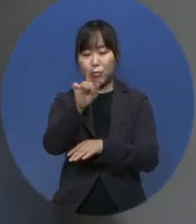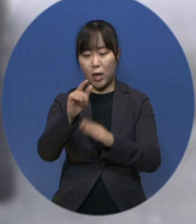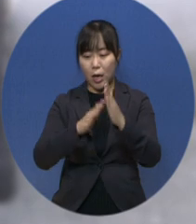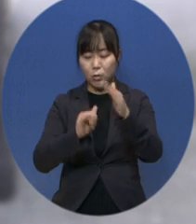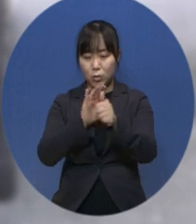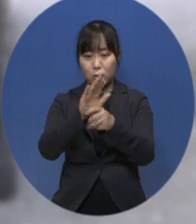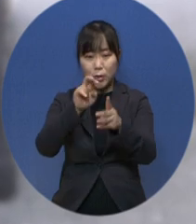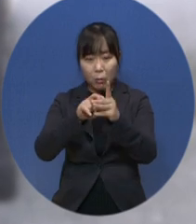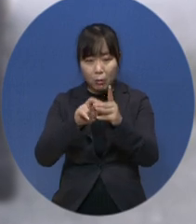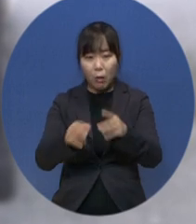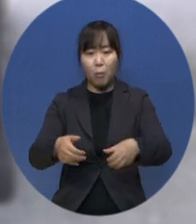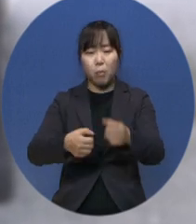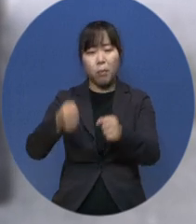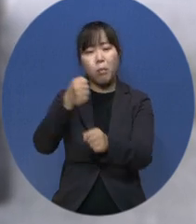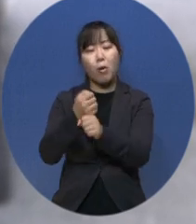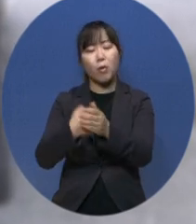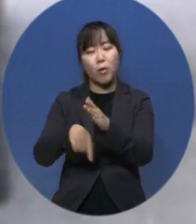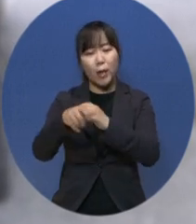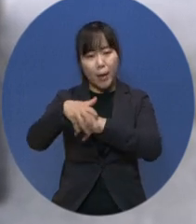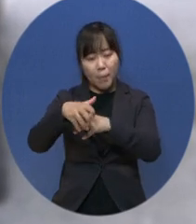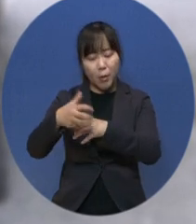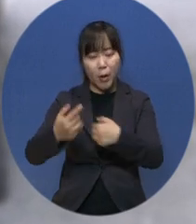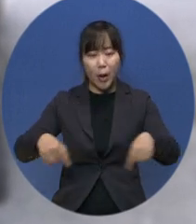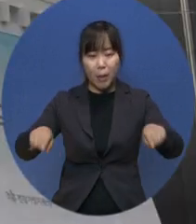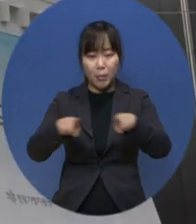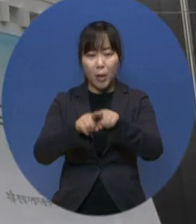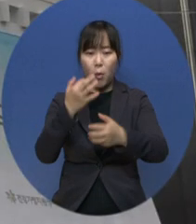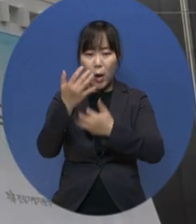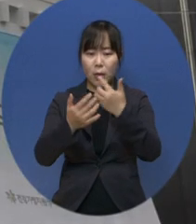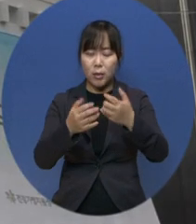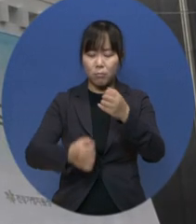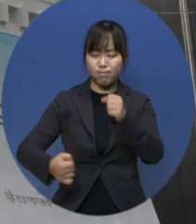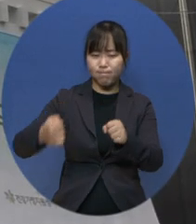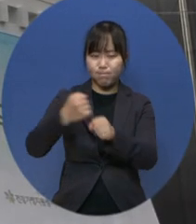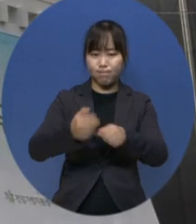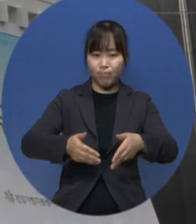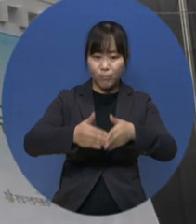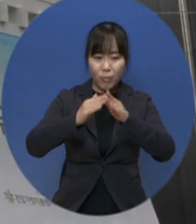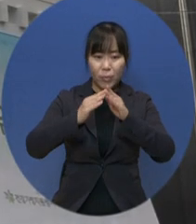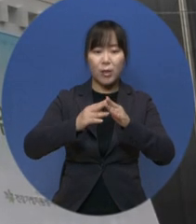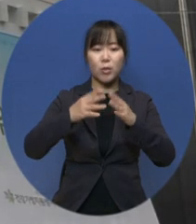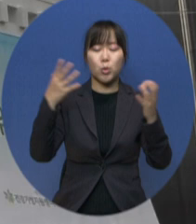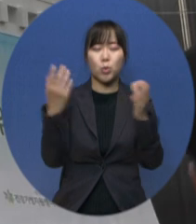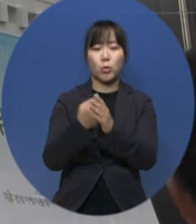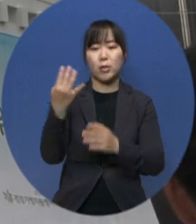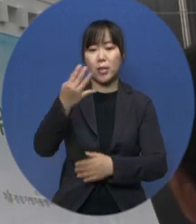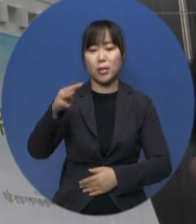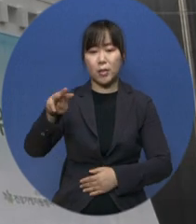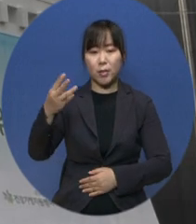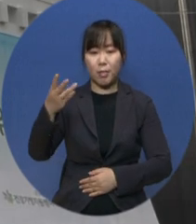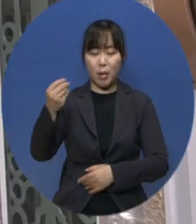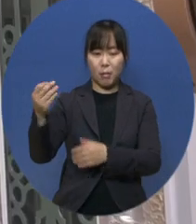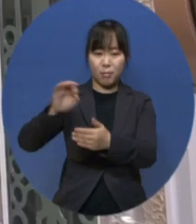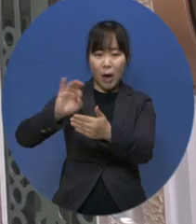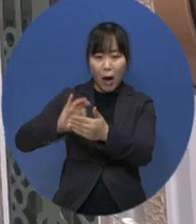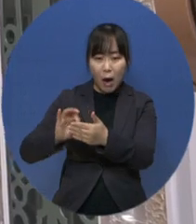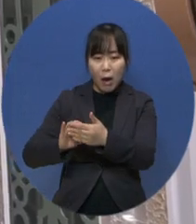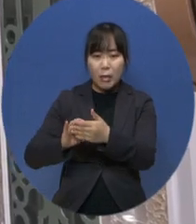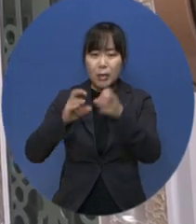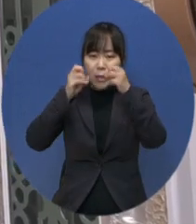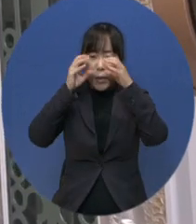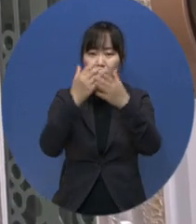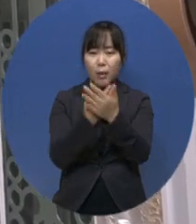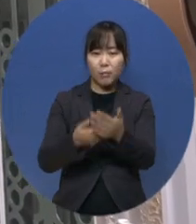복구 지원을 위한 캠페인을 벌여 화재 재건 비용으로 총 4,300여만 원이 모금되어 전소된 주택을